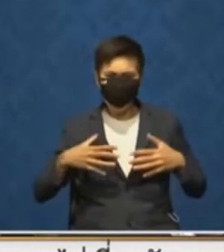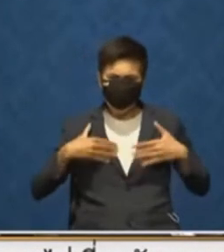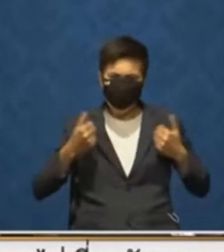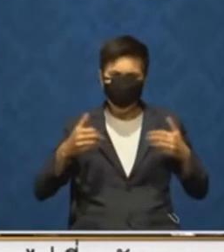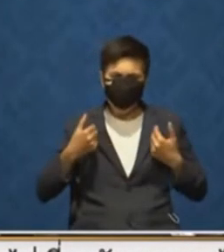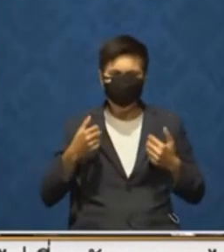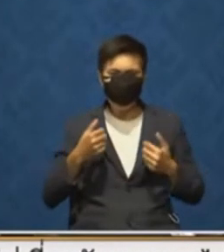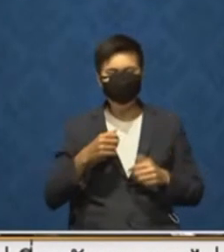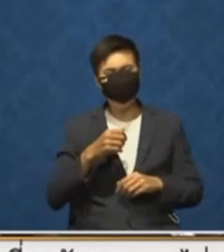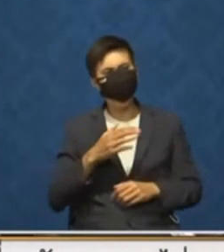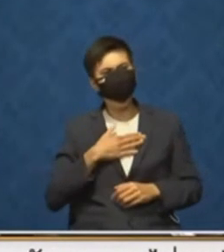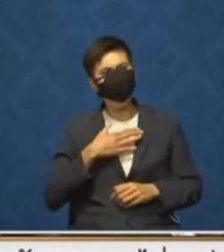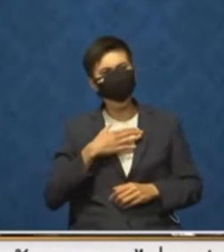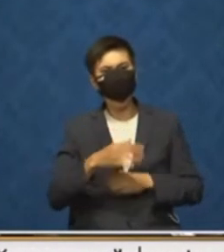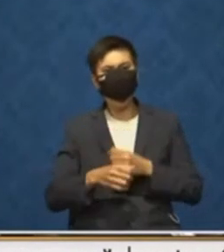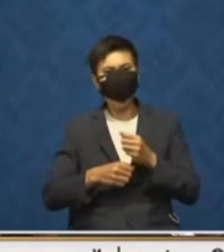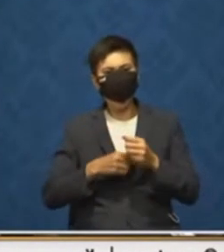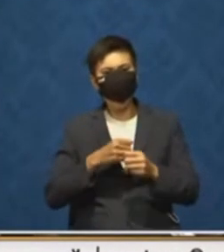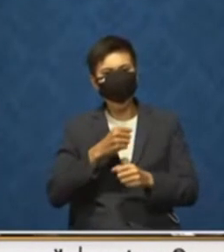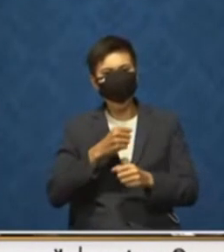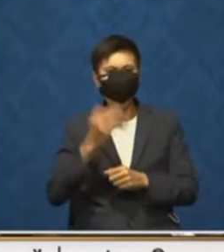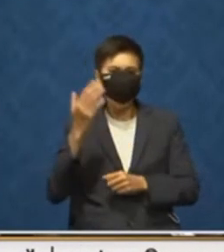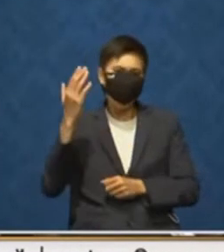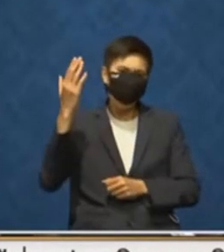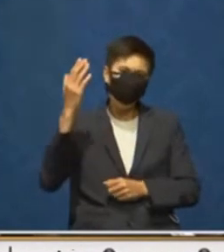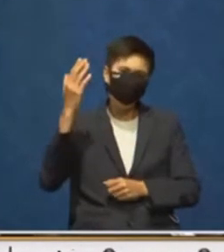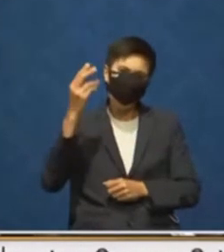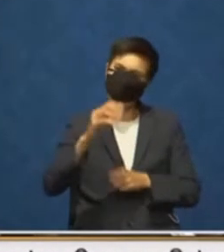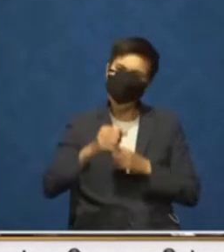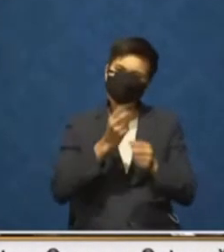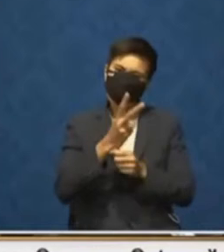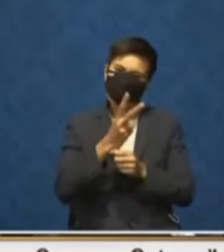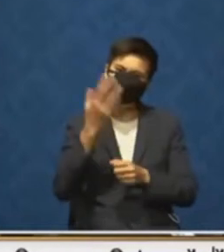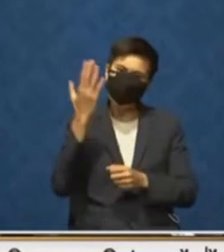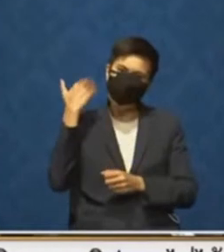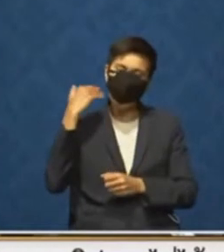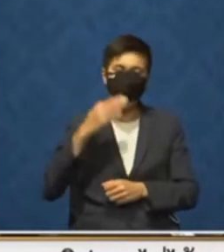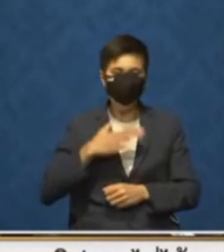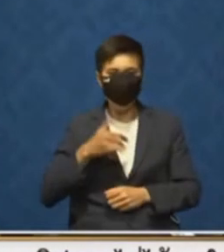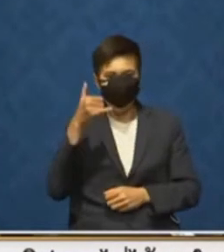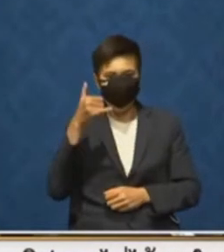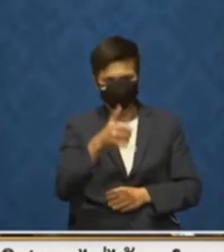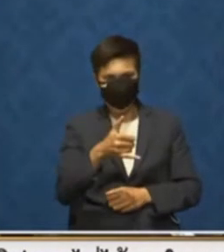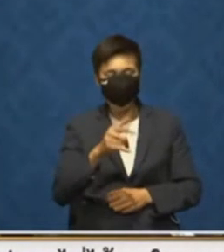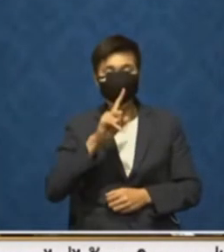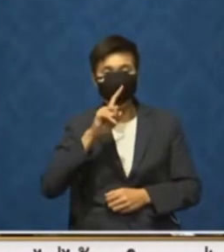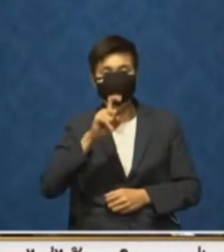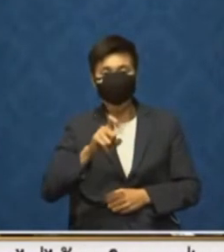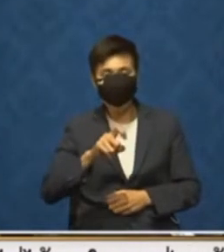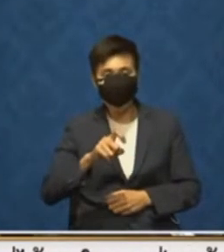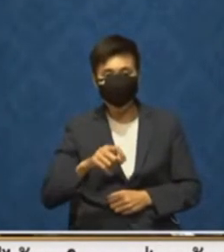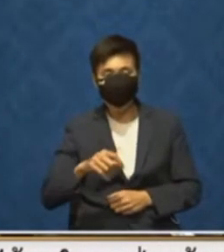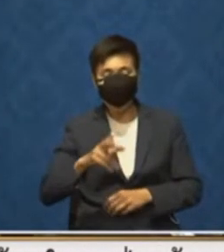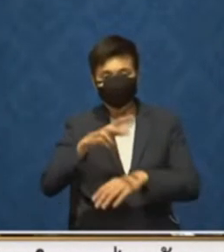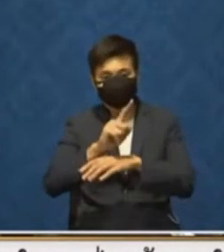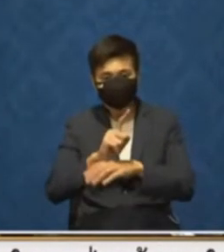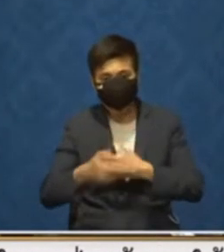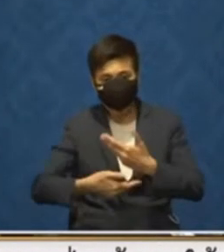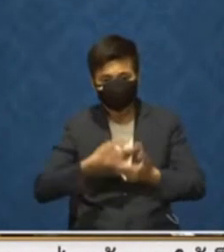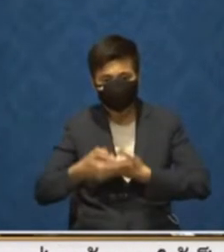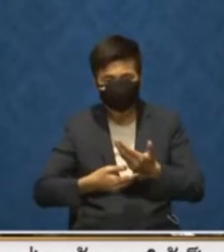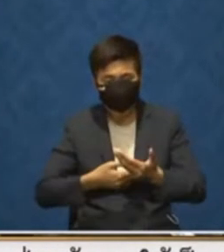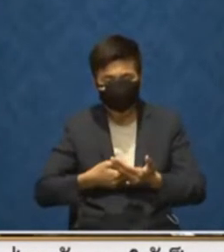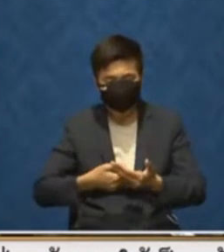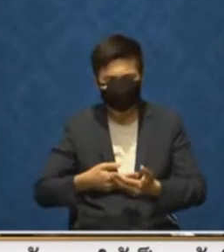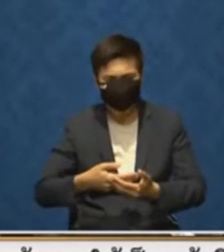ประมาณปีสองปีมาเงียบเลยครับเงียบไปถามอ๋อกันคะหอการค้าก็บอกว่าไม่ไหวเลยมันอยู่อย่าง